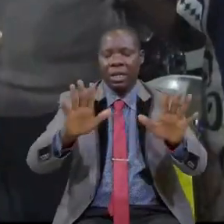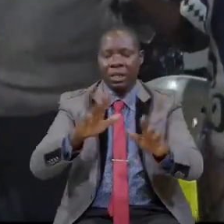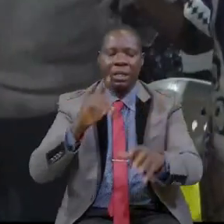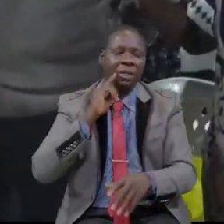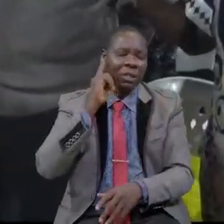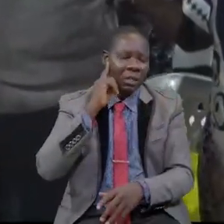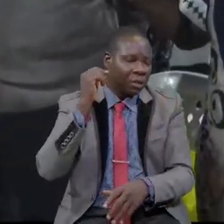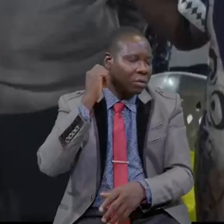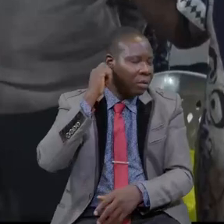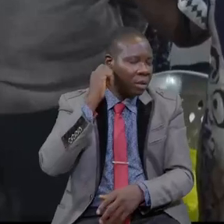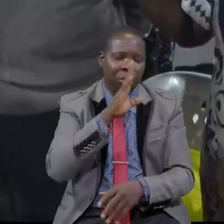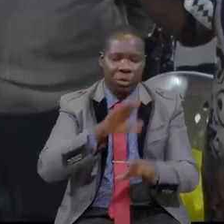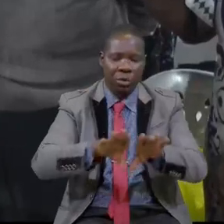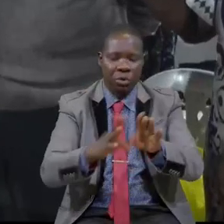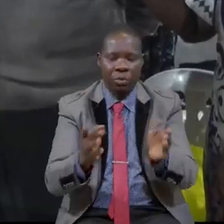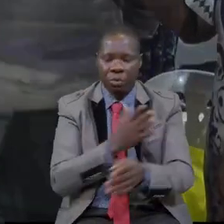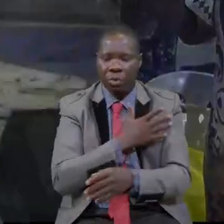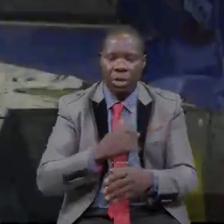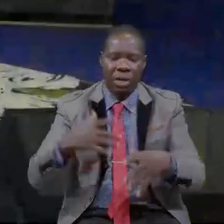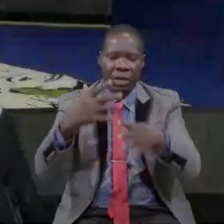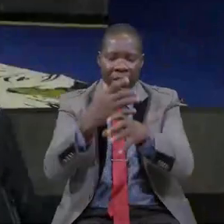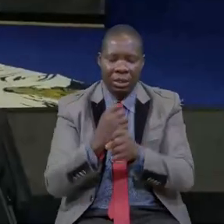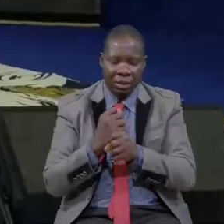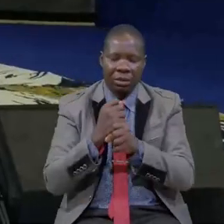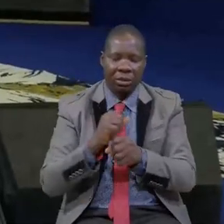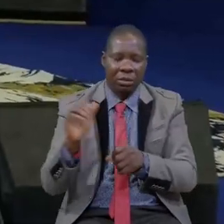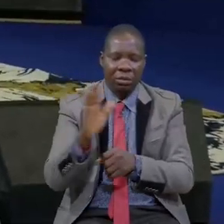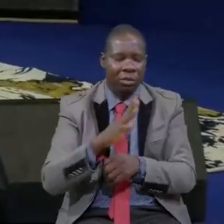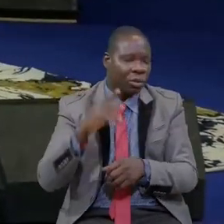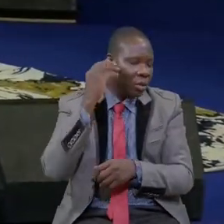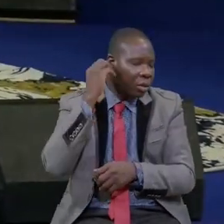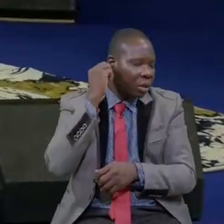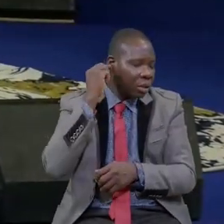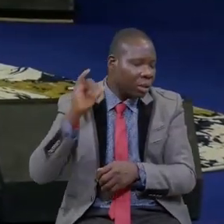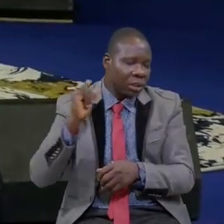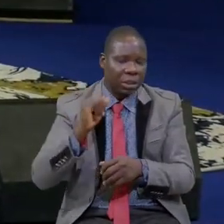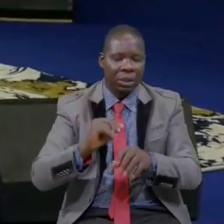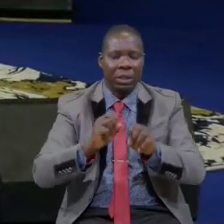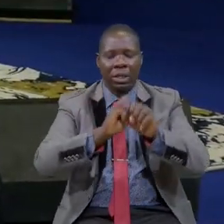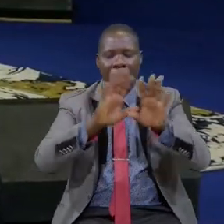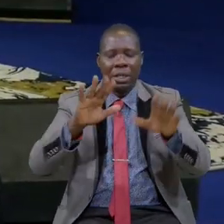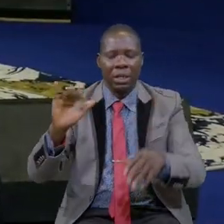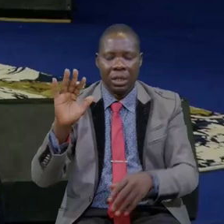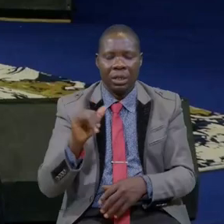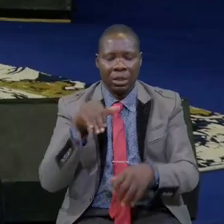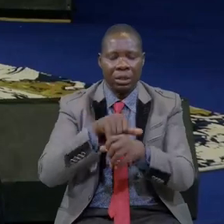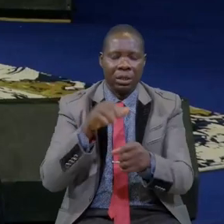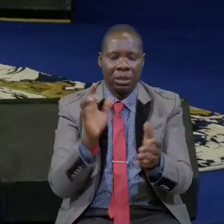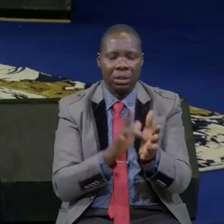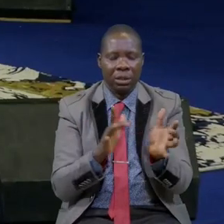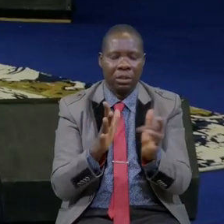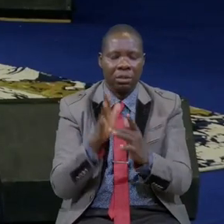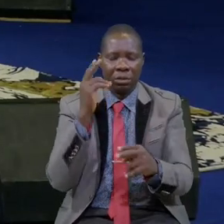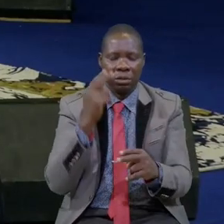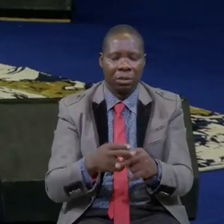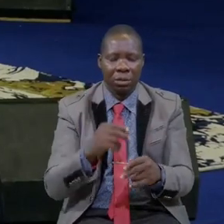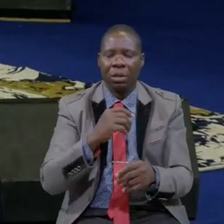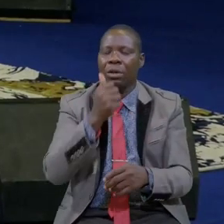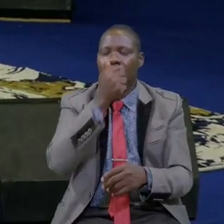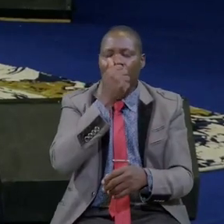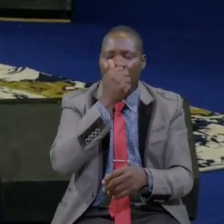Oreilles sourdes, soyez ouvertes et entendez clairement, au nom de Jésus.